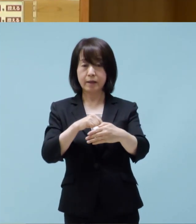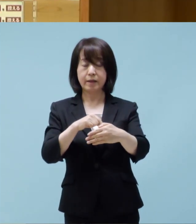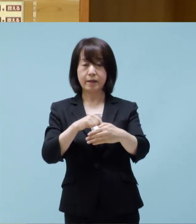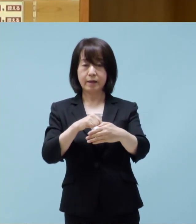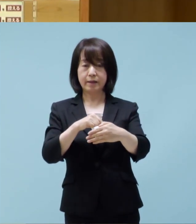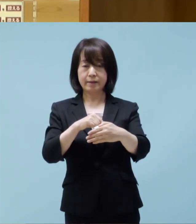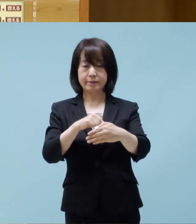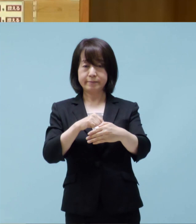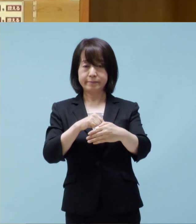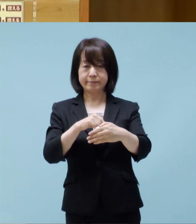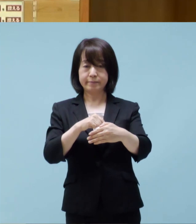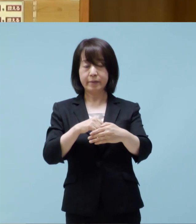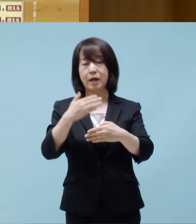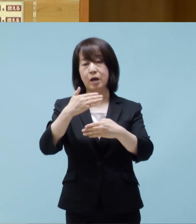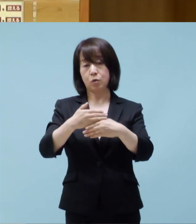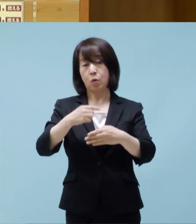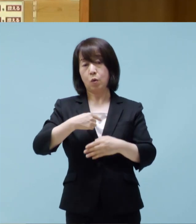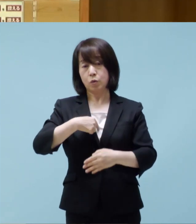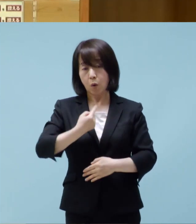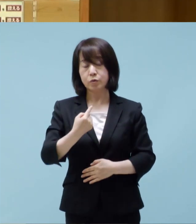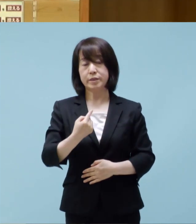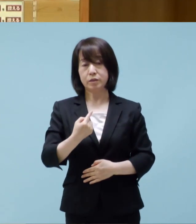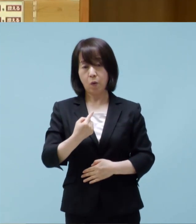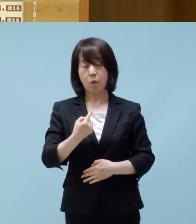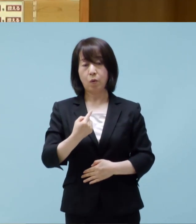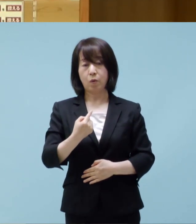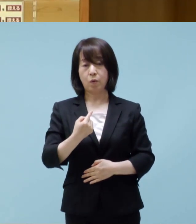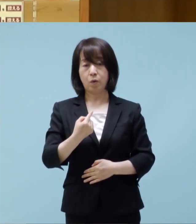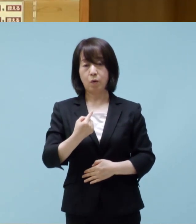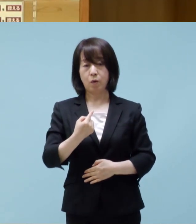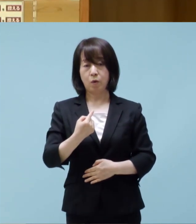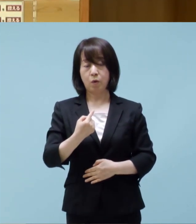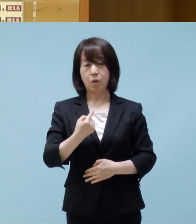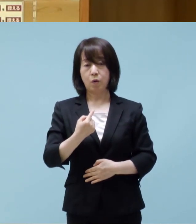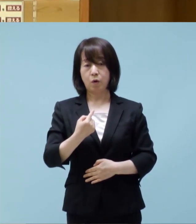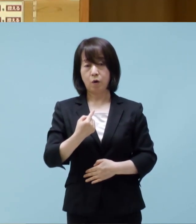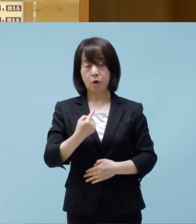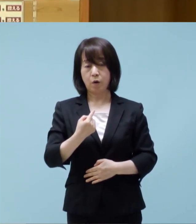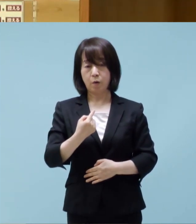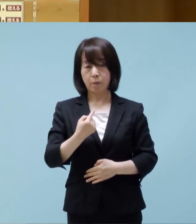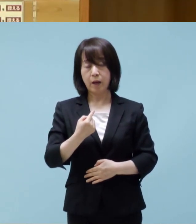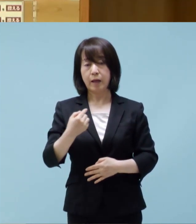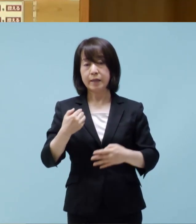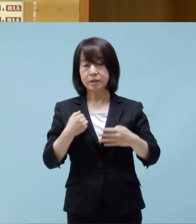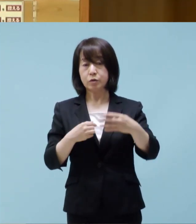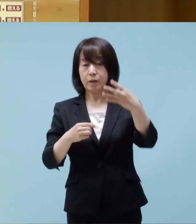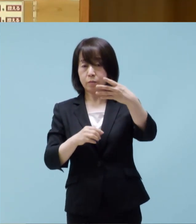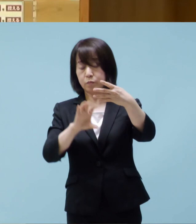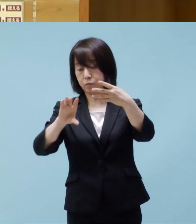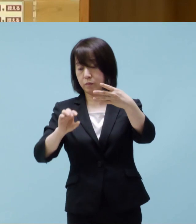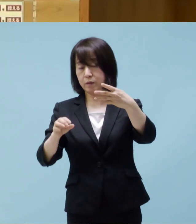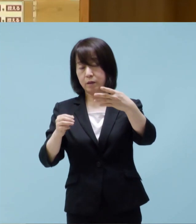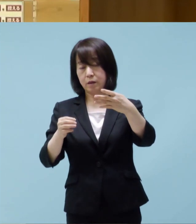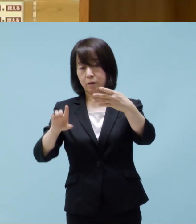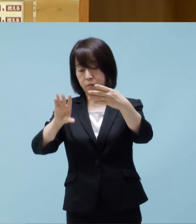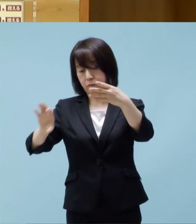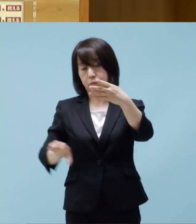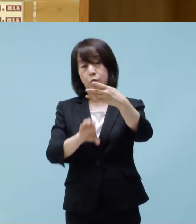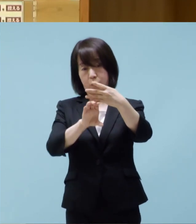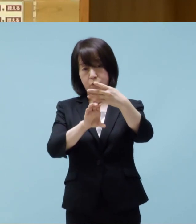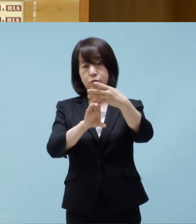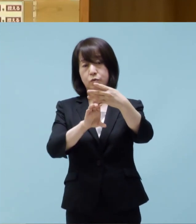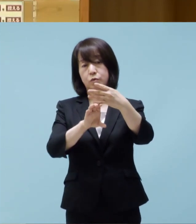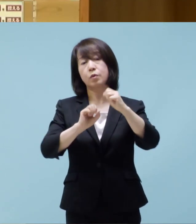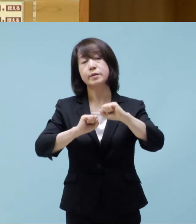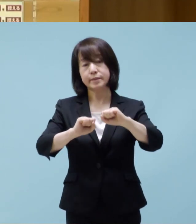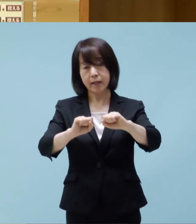道独自のですね、このプラスする4項目以外のものもプラスをして、札幌市とともに